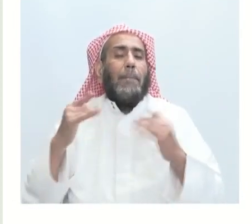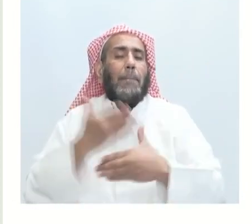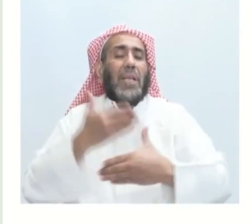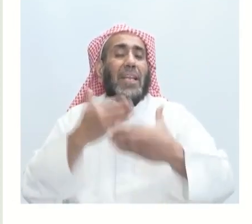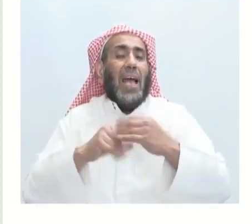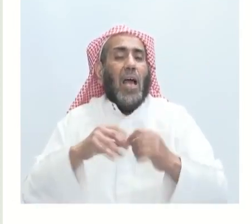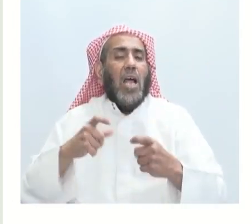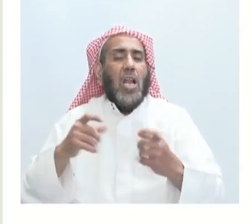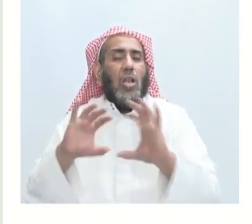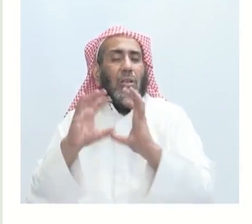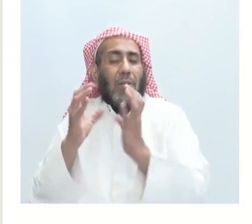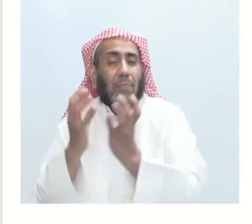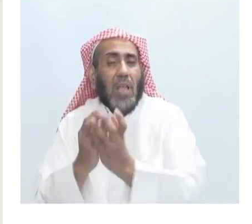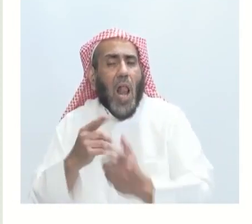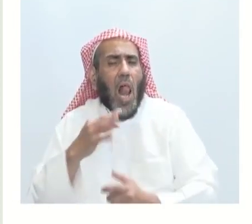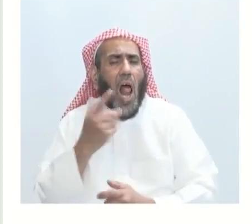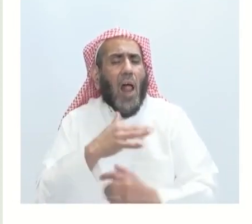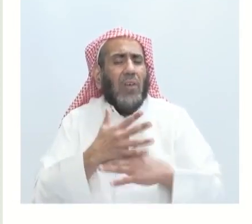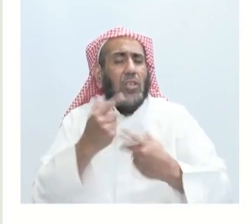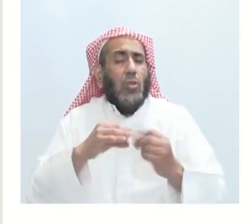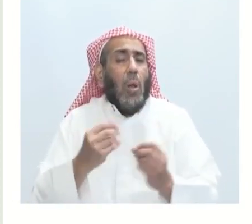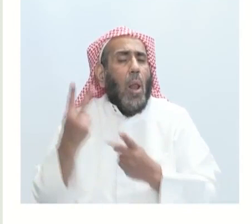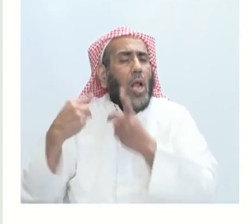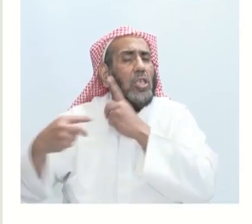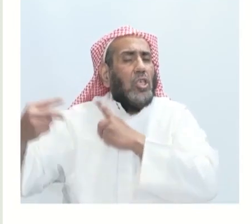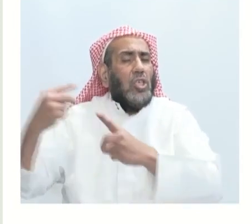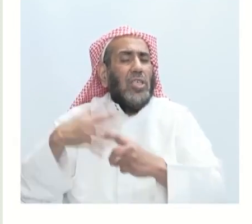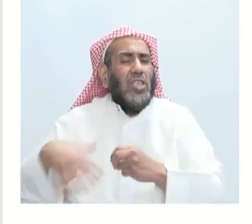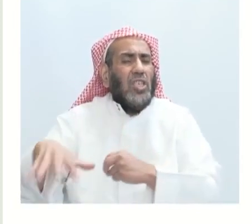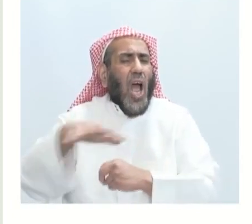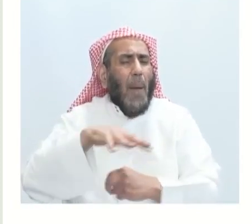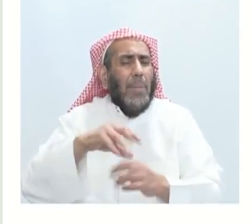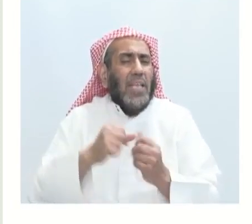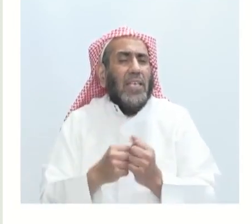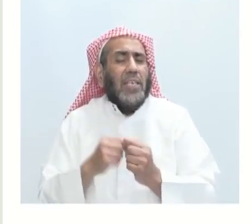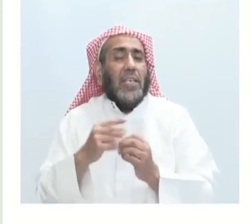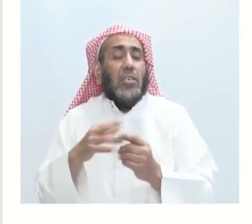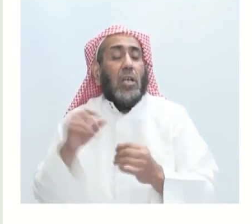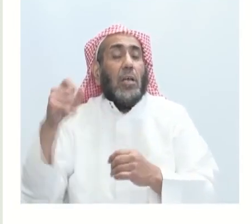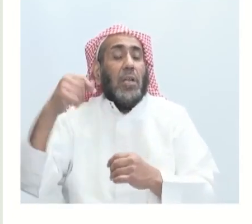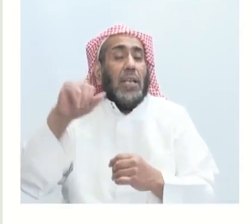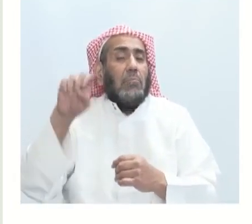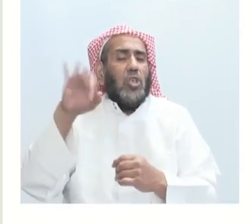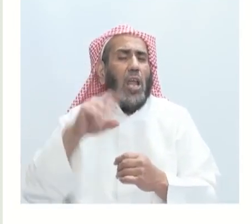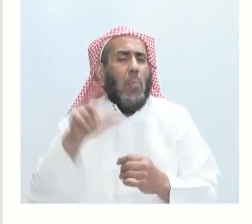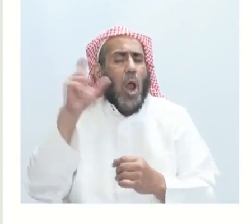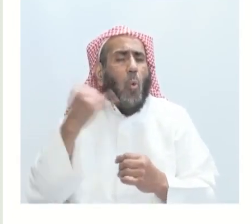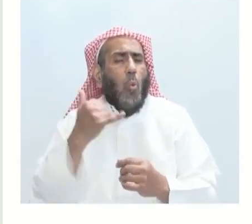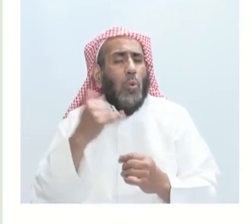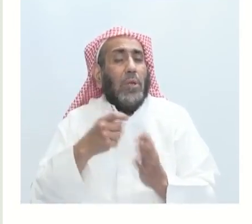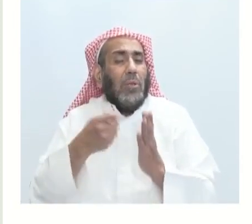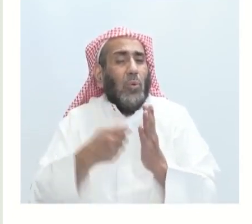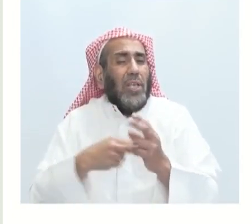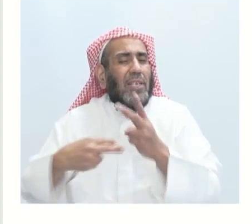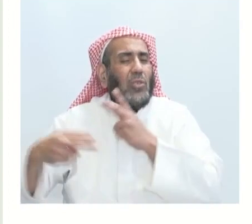الكرسي ولم تقتصر العنايه طبعا بالادب الفصيح بنوعيه بل حظيه الموروث الشعبي السعودي للدراسه ويعد الاستاذ عبد الكريم الجهيمان اواءل المهتمين بتدوين